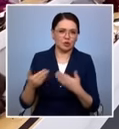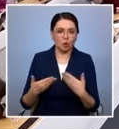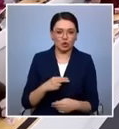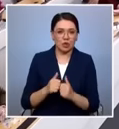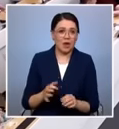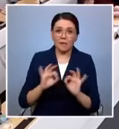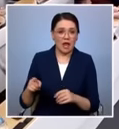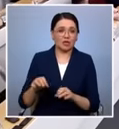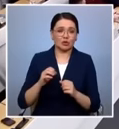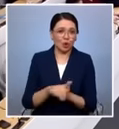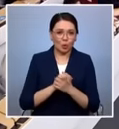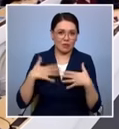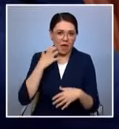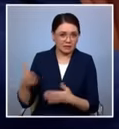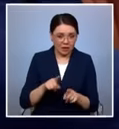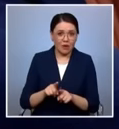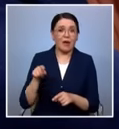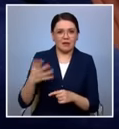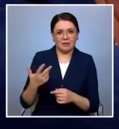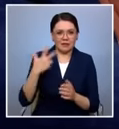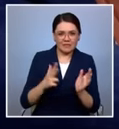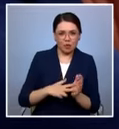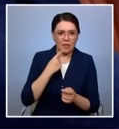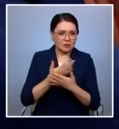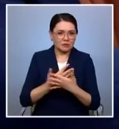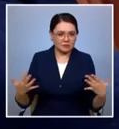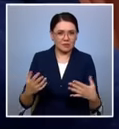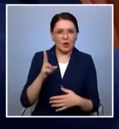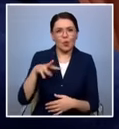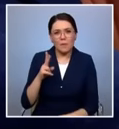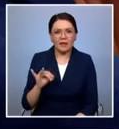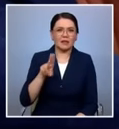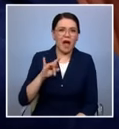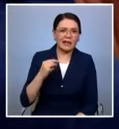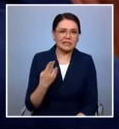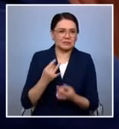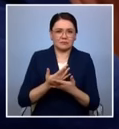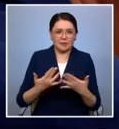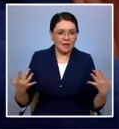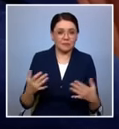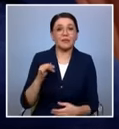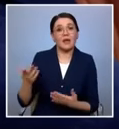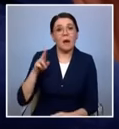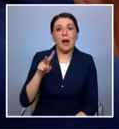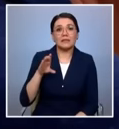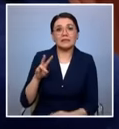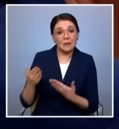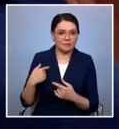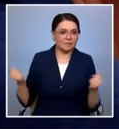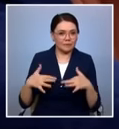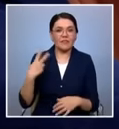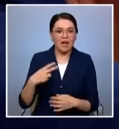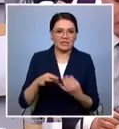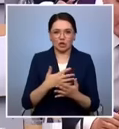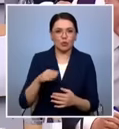значит, сделать приятное начальнику, Зарафутдинов заявил, что главный блогер у нас в Башкирии, это, конечно же, Ради Фаритович и